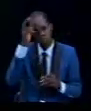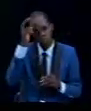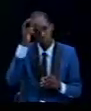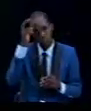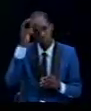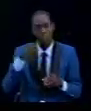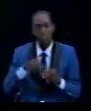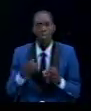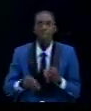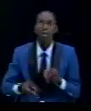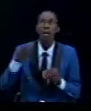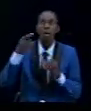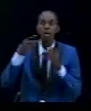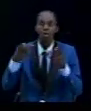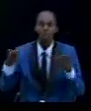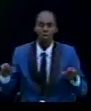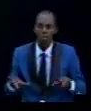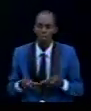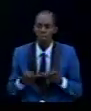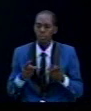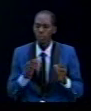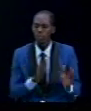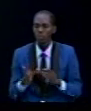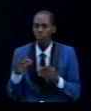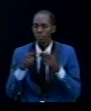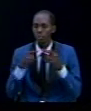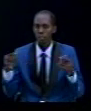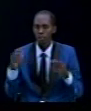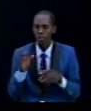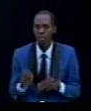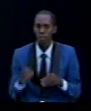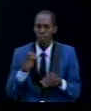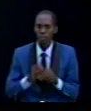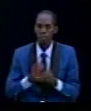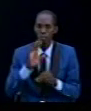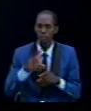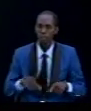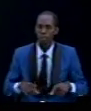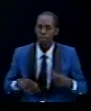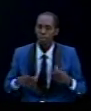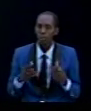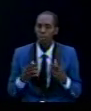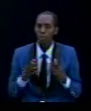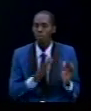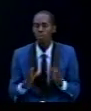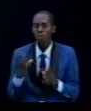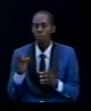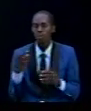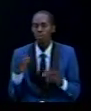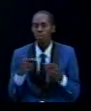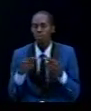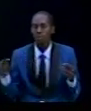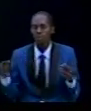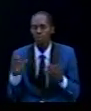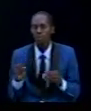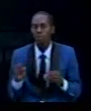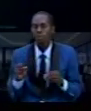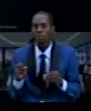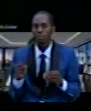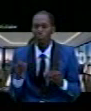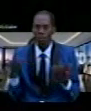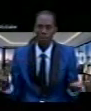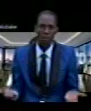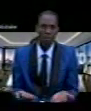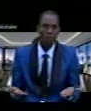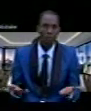places, les plans de l'ennemi the plans of the enemy, sur la terre in the earth, les plans de l'ennemi plans of the enemy, sous la terre, under the earth, les projets de